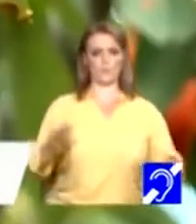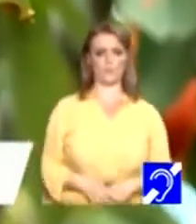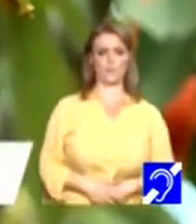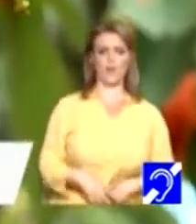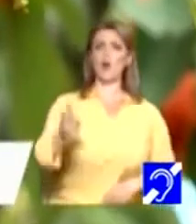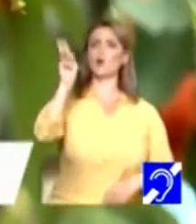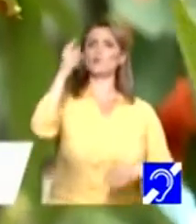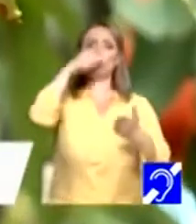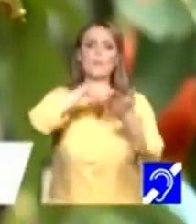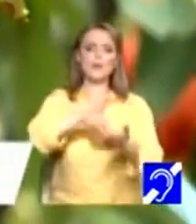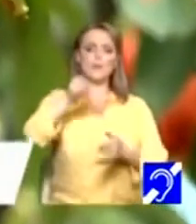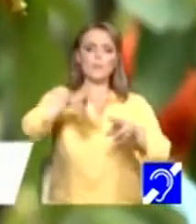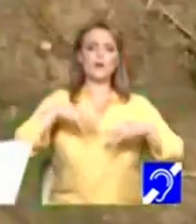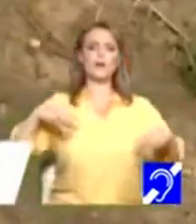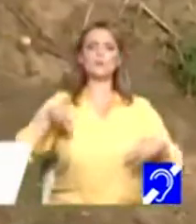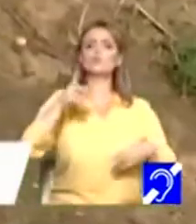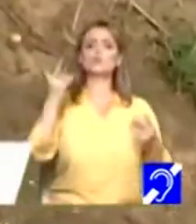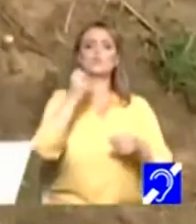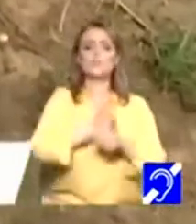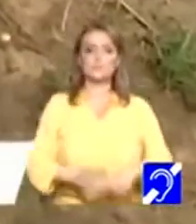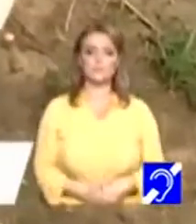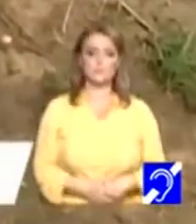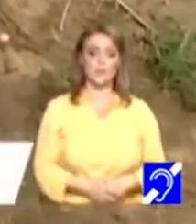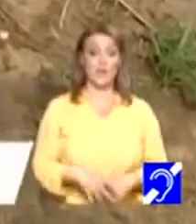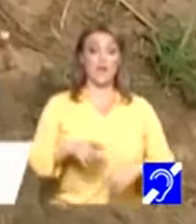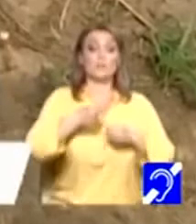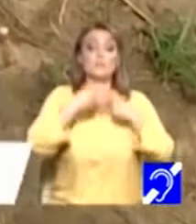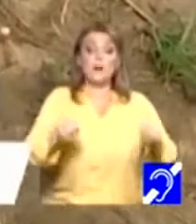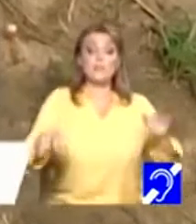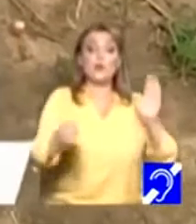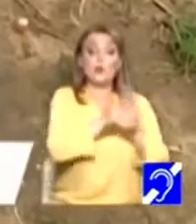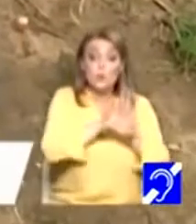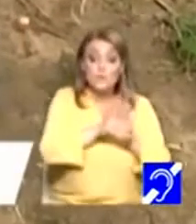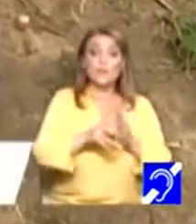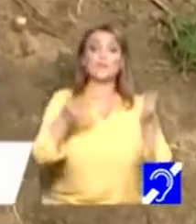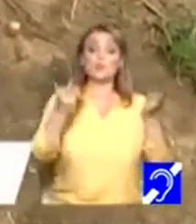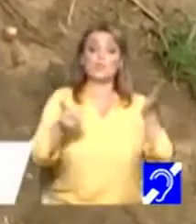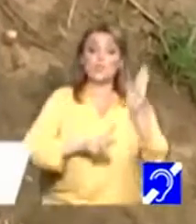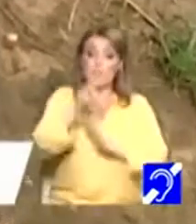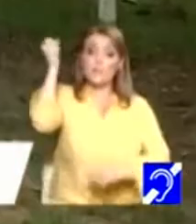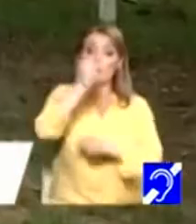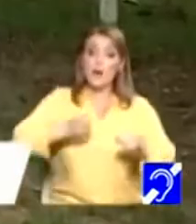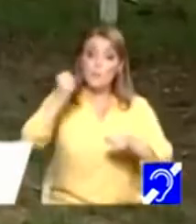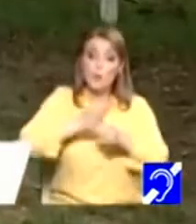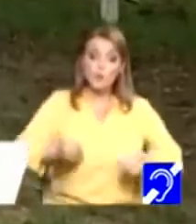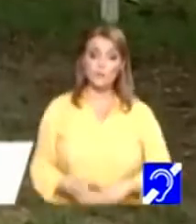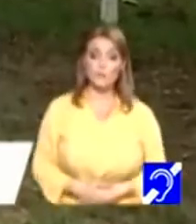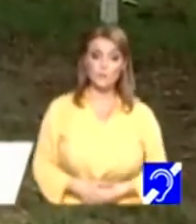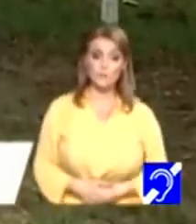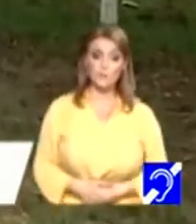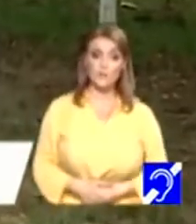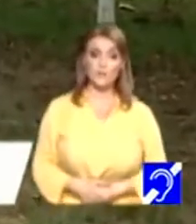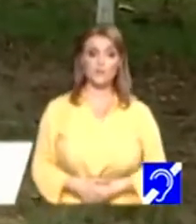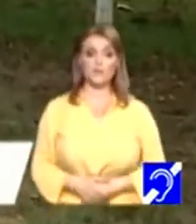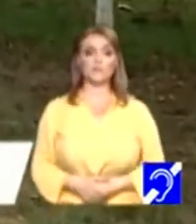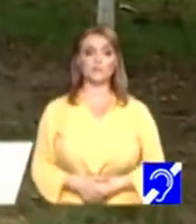trebui să facă mai întâi? Să lepede de corupție, în primul rând, să apuce de lucru. Tu uite de firmele lor care le au. La dezbatere ei smurdăresc, dar nu vine nimic cu un program